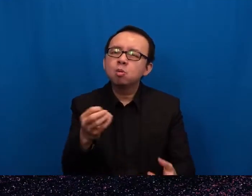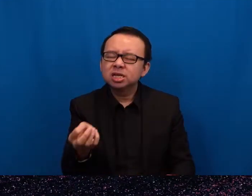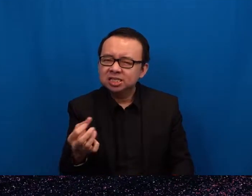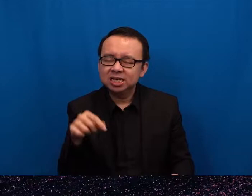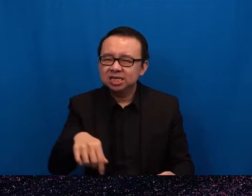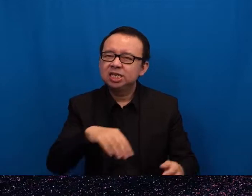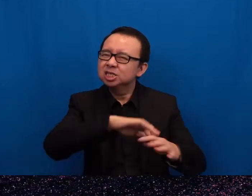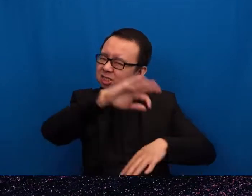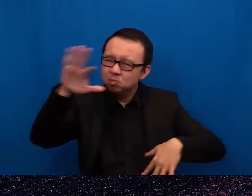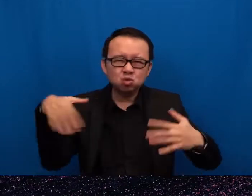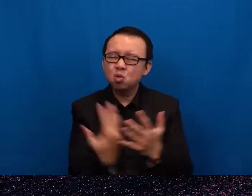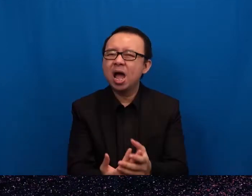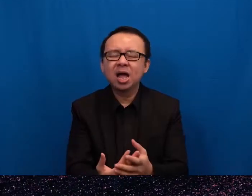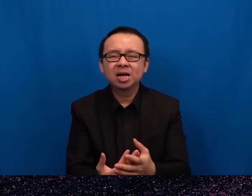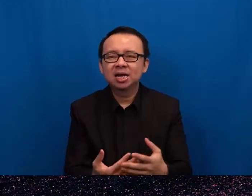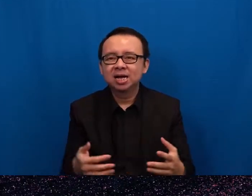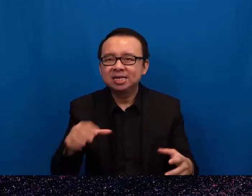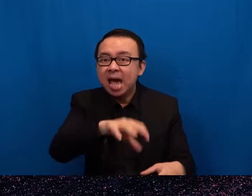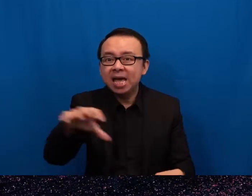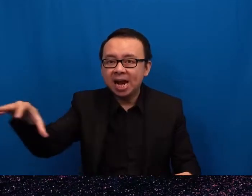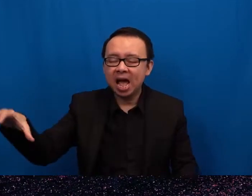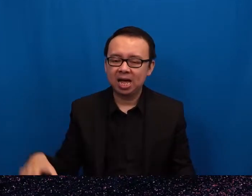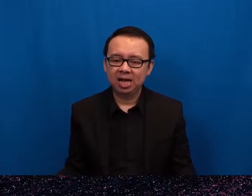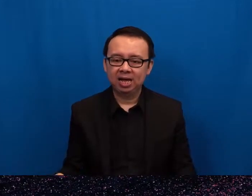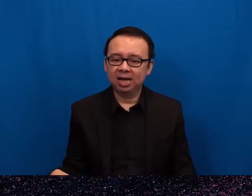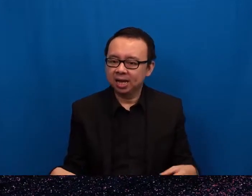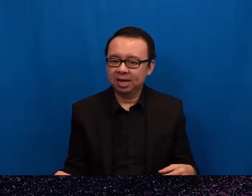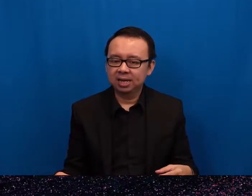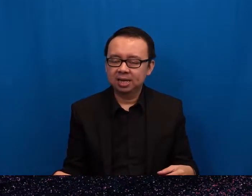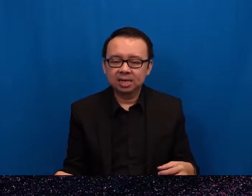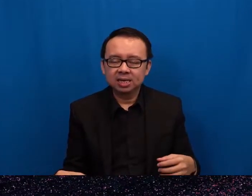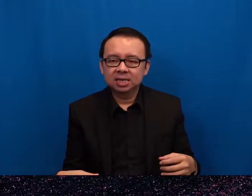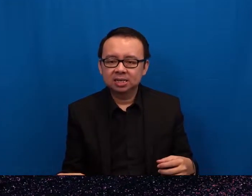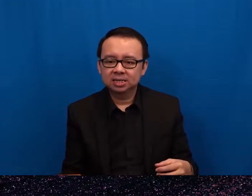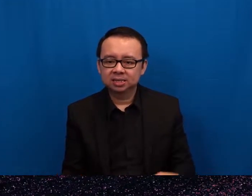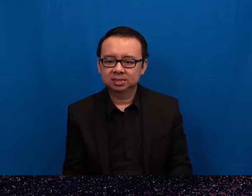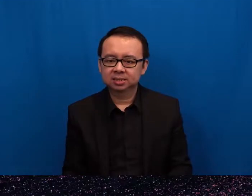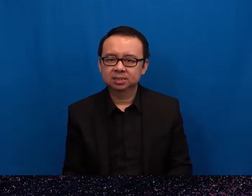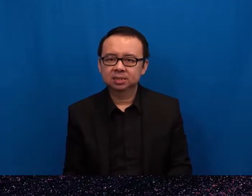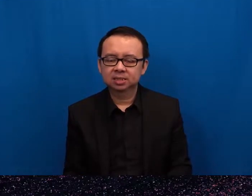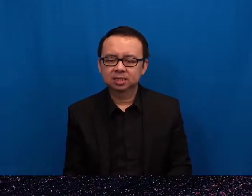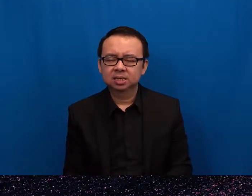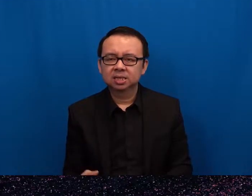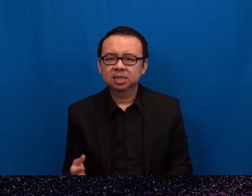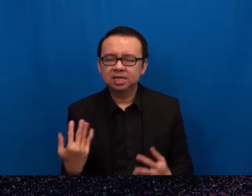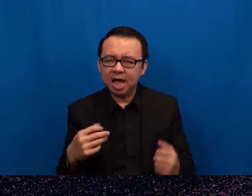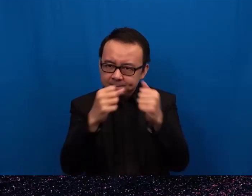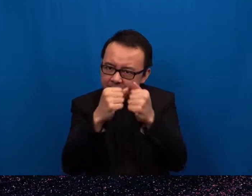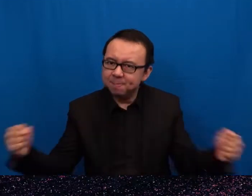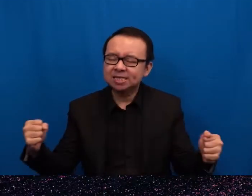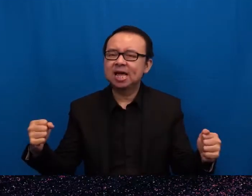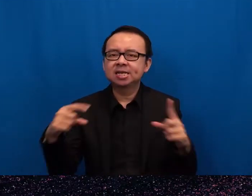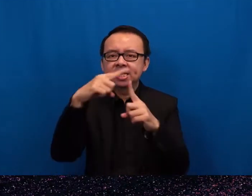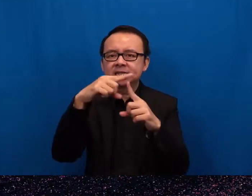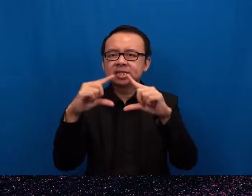Di seluruh pelosok, cari penghulu-penghulu berikutnya untuk kita belenggu. Tawanan-tawanan kita bebaskan. Karena